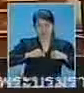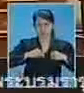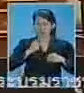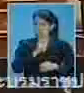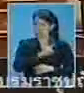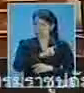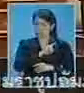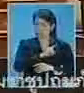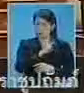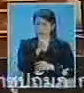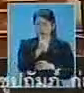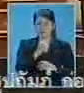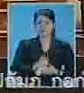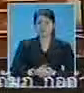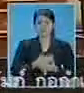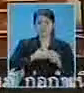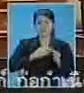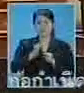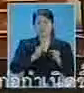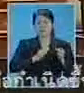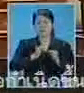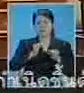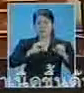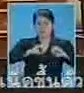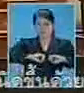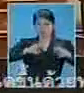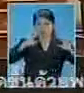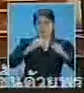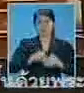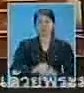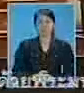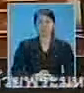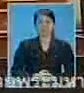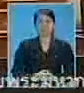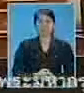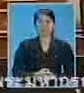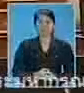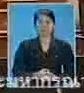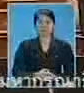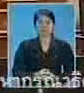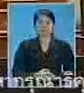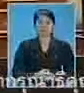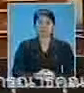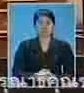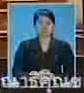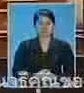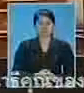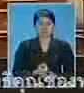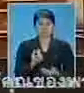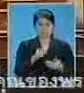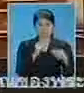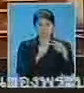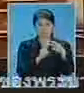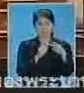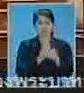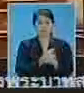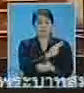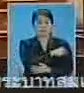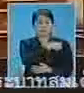ฉะนั้นขอชี้แจงให้กระจ่างในเรื่องนี้นะครับในเรื่องของโรงพยาบาลศิริรา